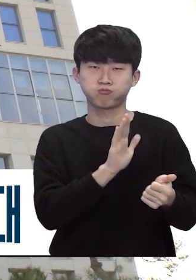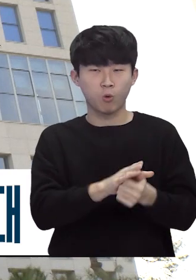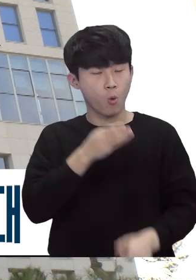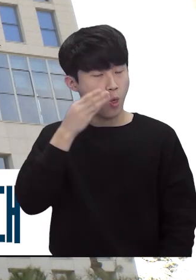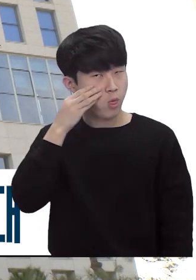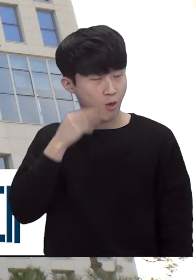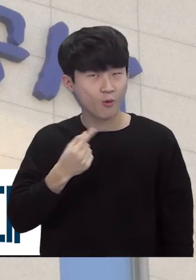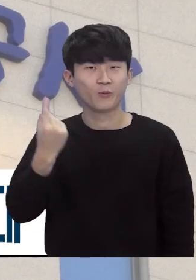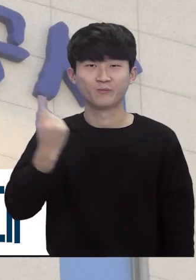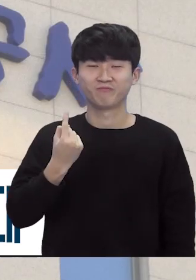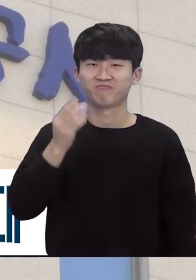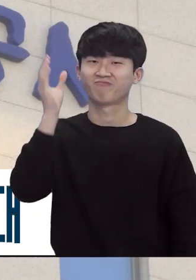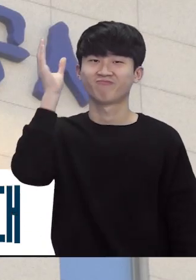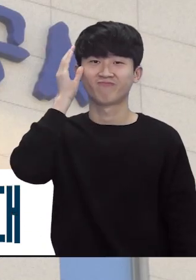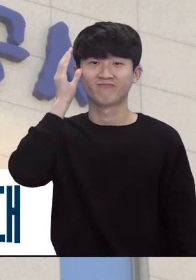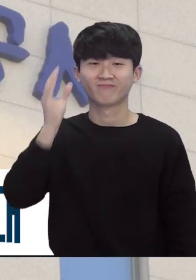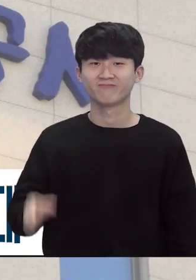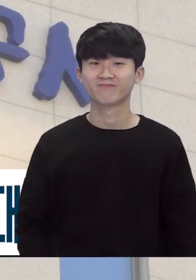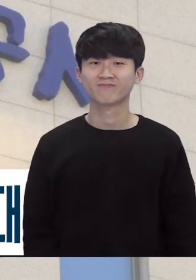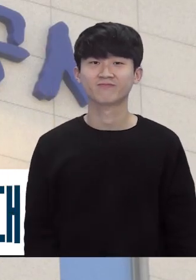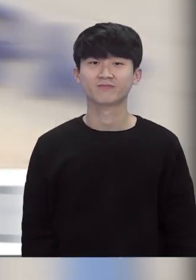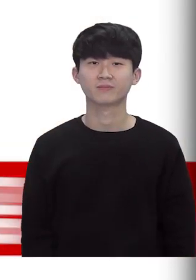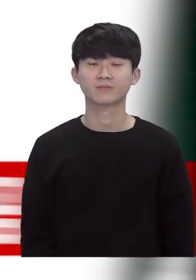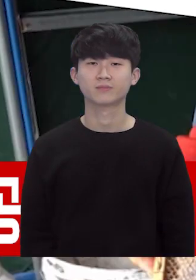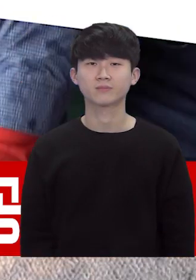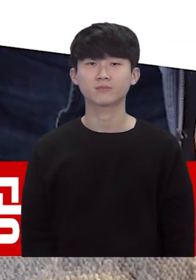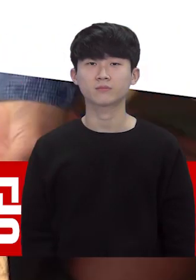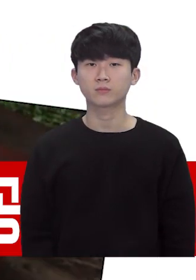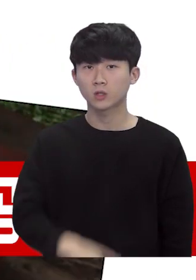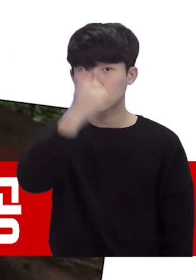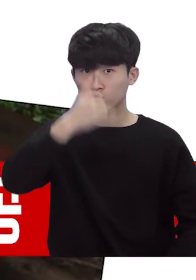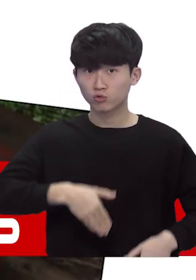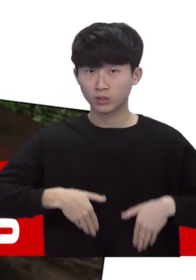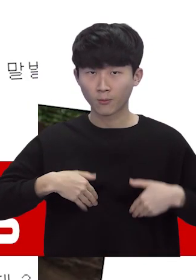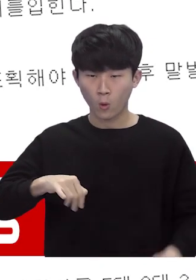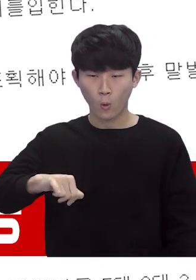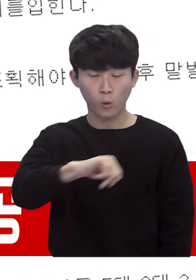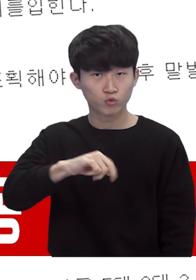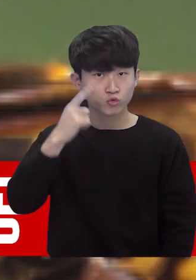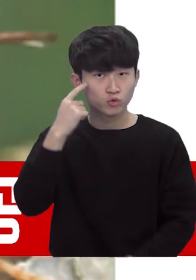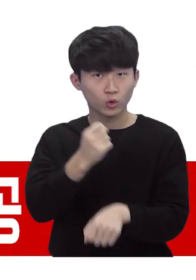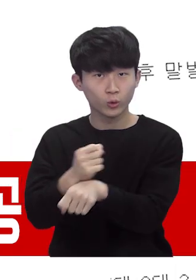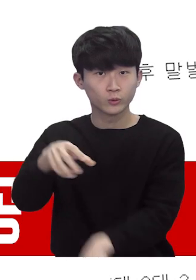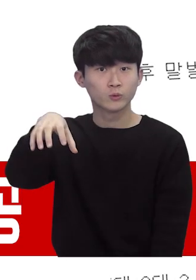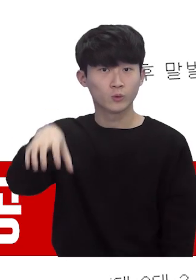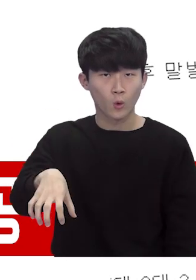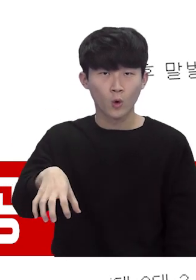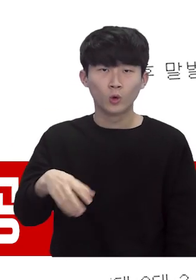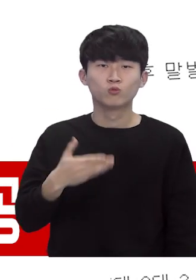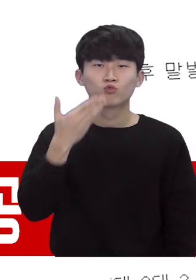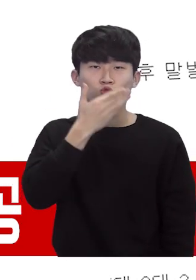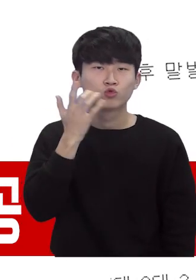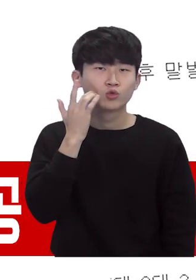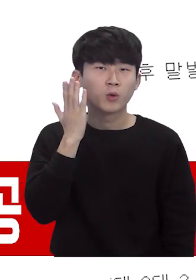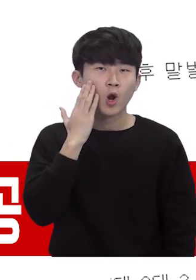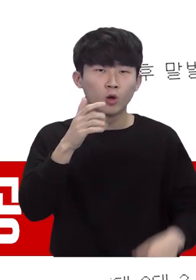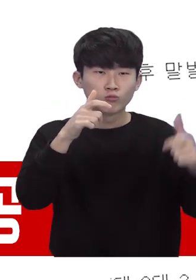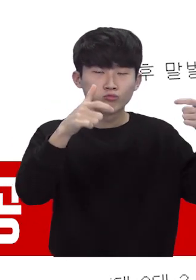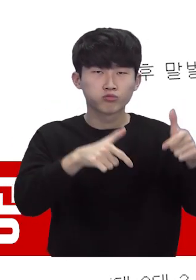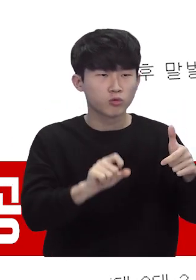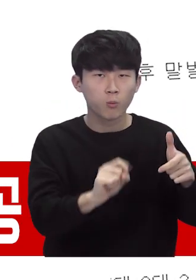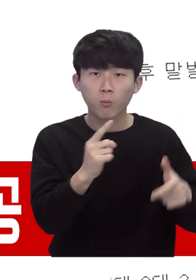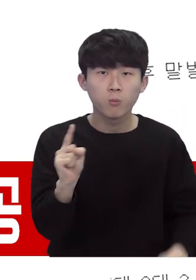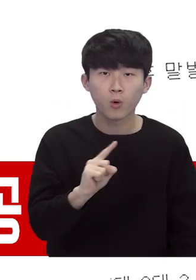농어업인들에게 밀착 농정을 펼칠 것으로 기대됩니다. 충남도 산업곤충연구소가 꿀벌 킬러로 불리며